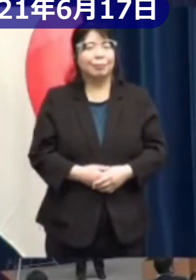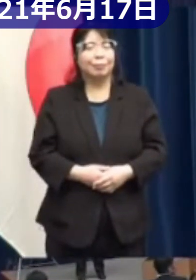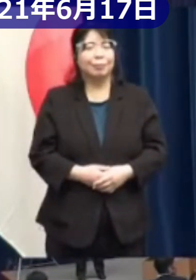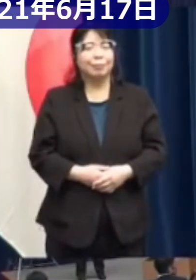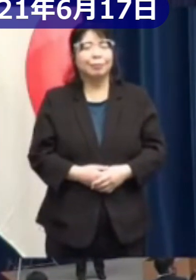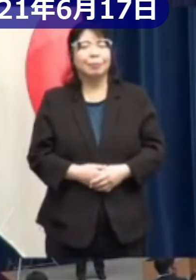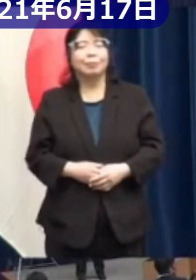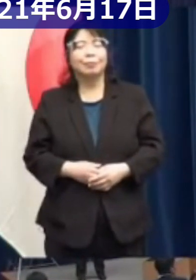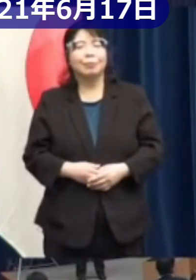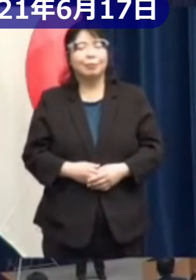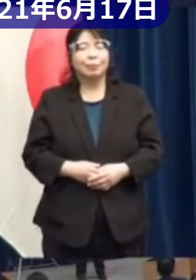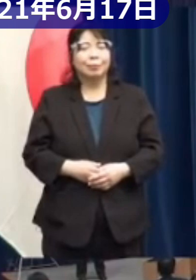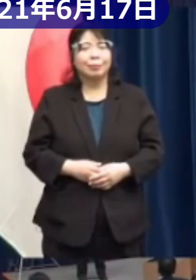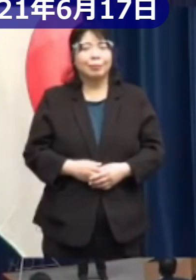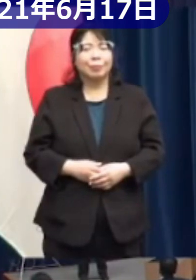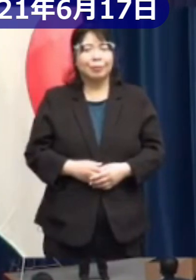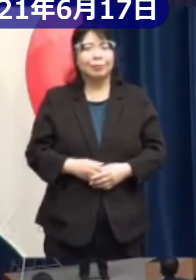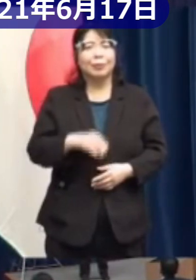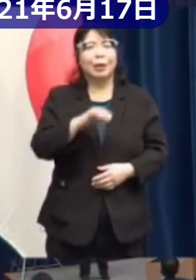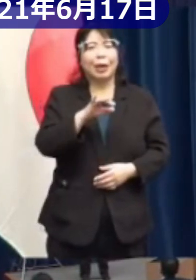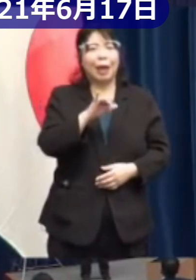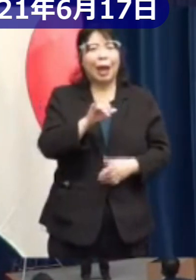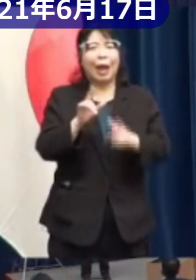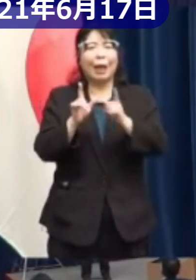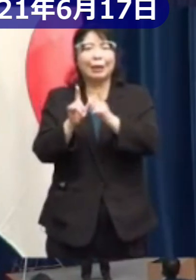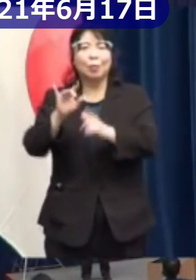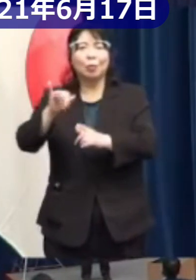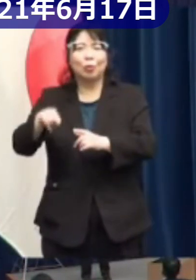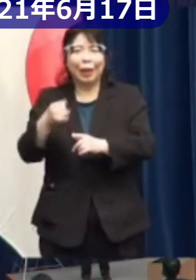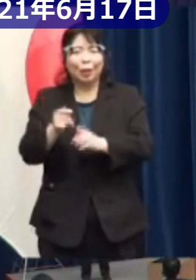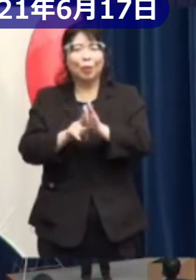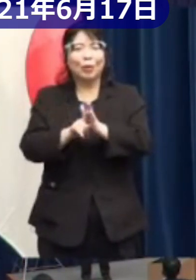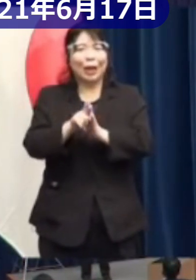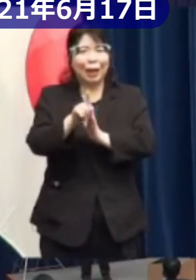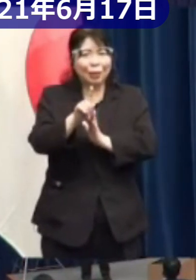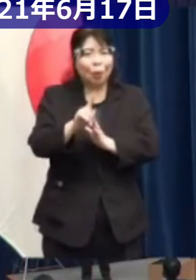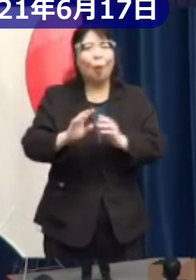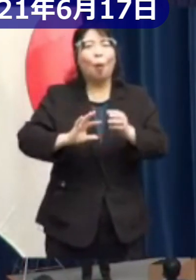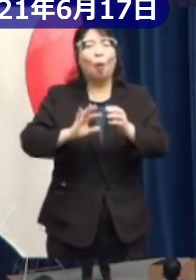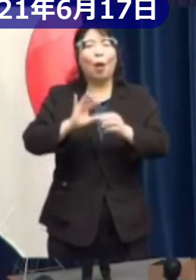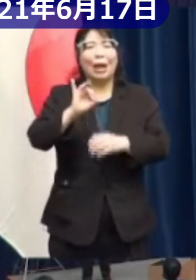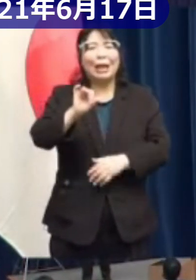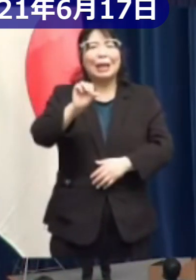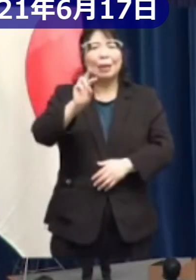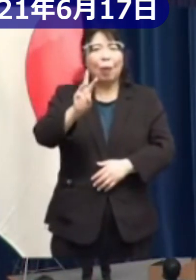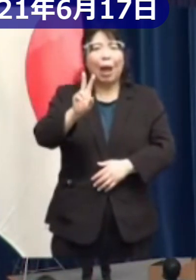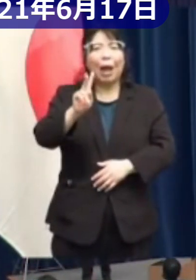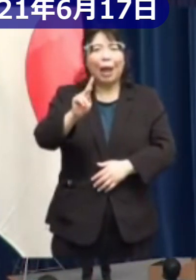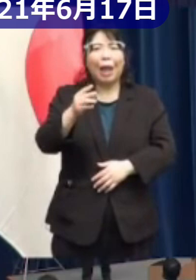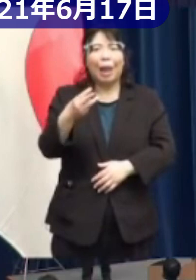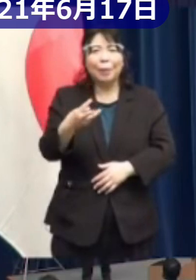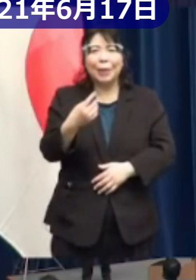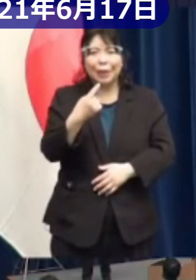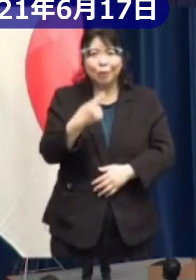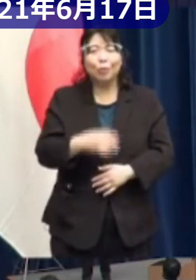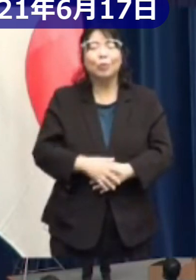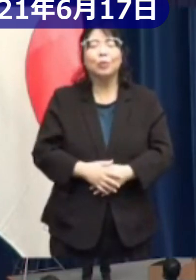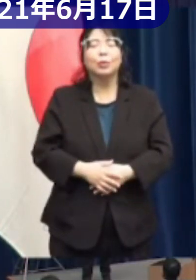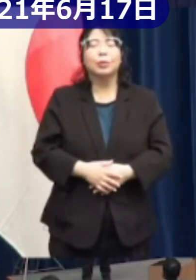インターネット報道メディアの IWJ の代表をしております岩上泉と申します。よろしくお願いします。先